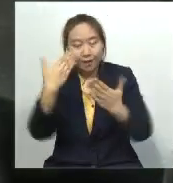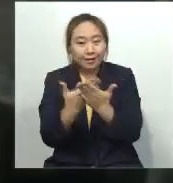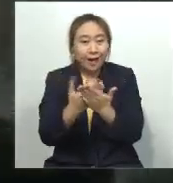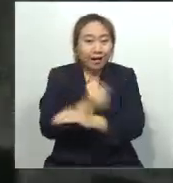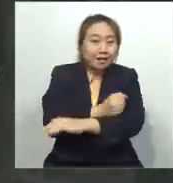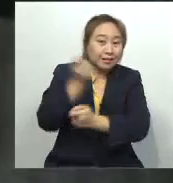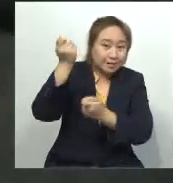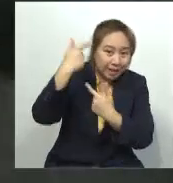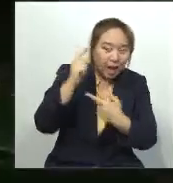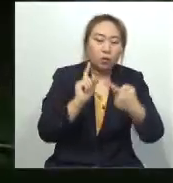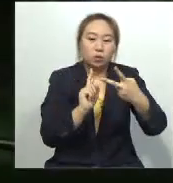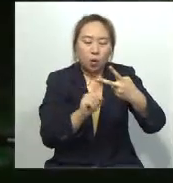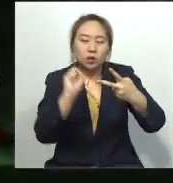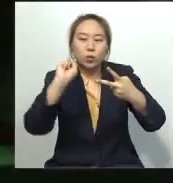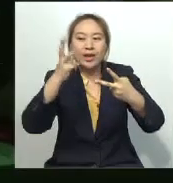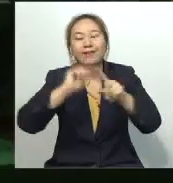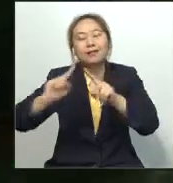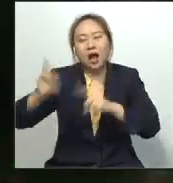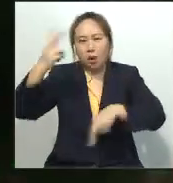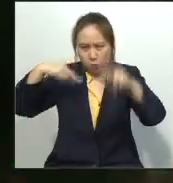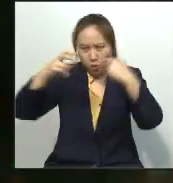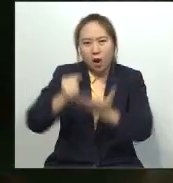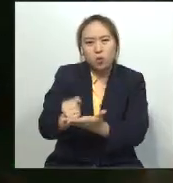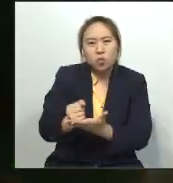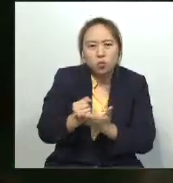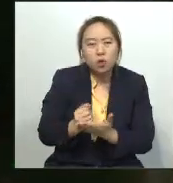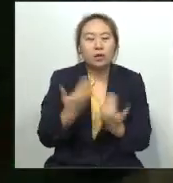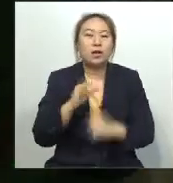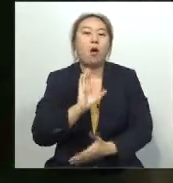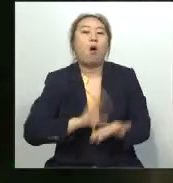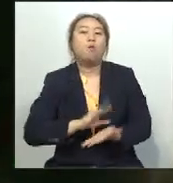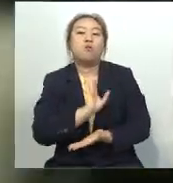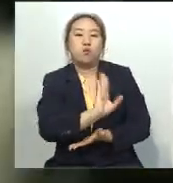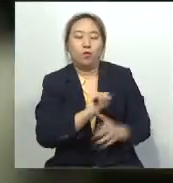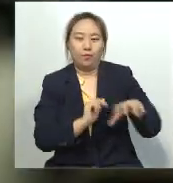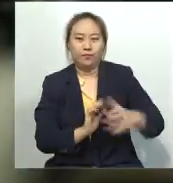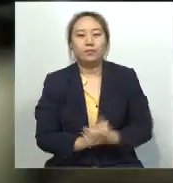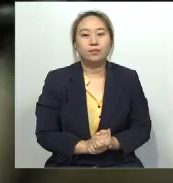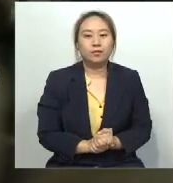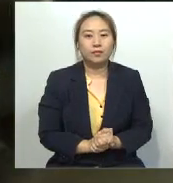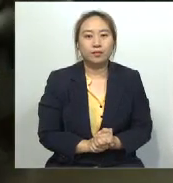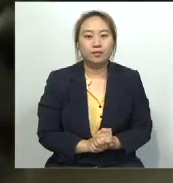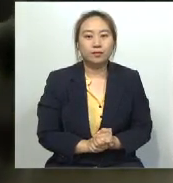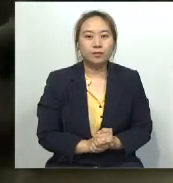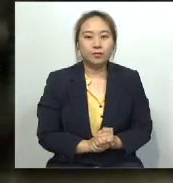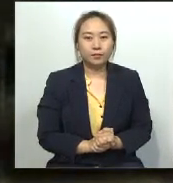แลเรื่องของสวัสดิการอื่นๆด้วยนะครับนี่เป็นข้อมูลจากทางหอการค้าไทยนะครับ